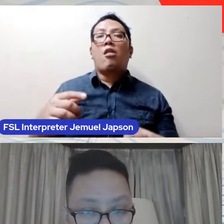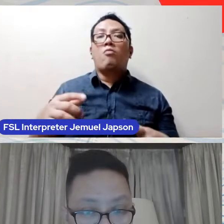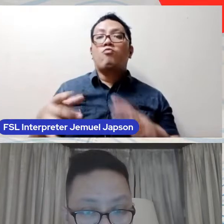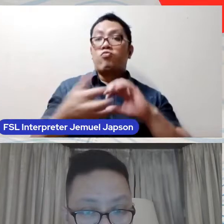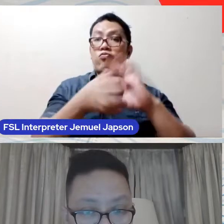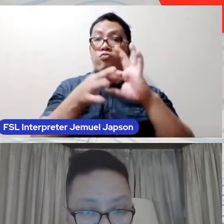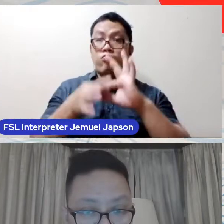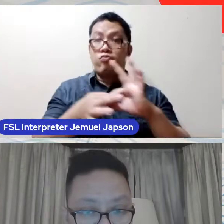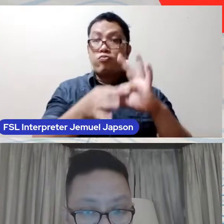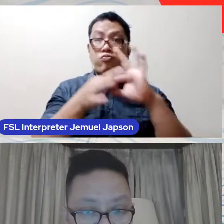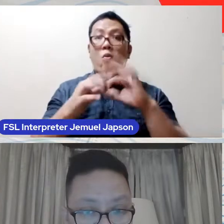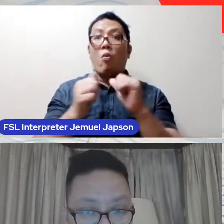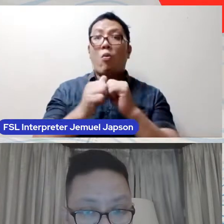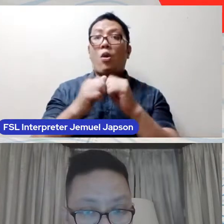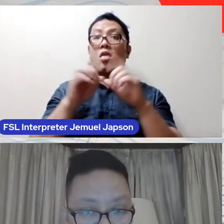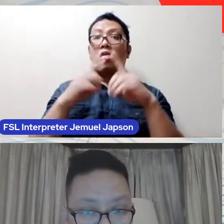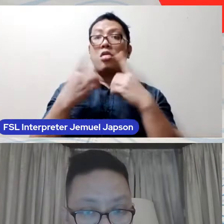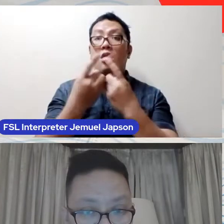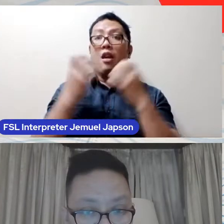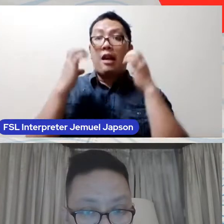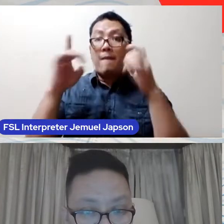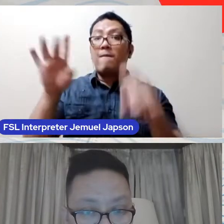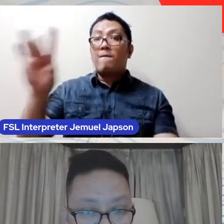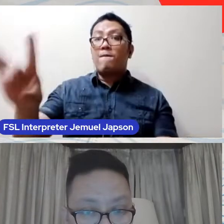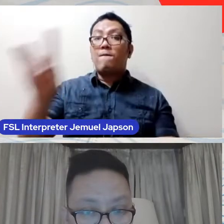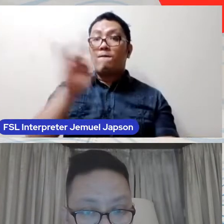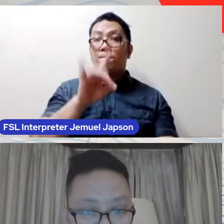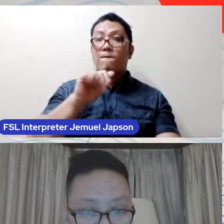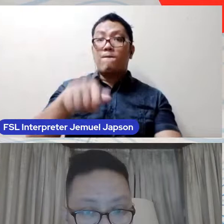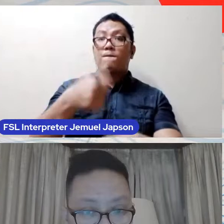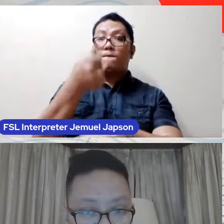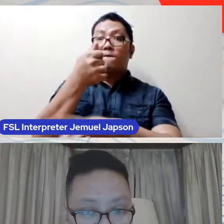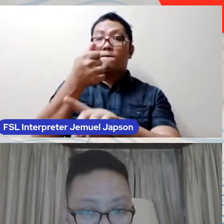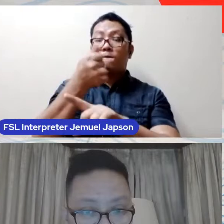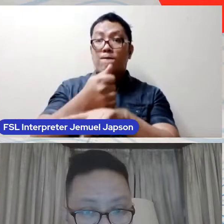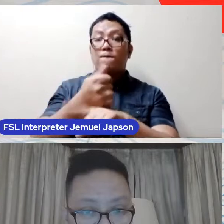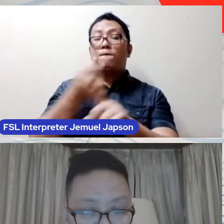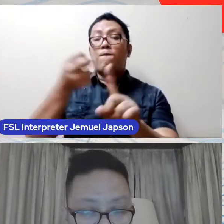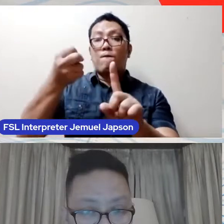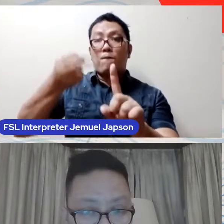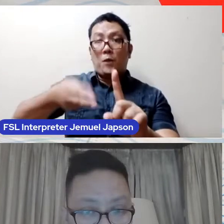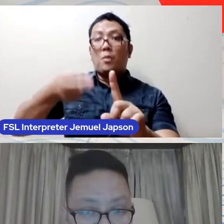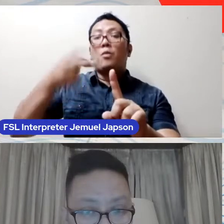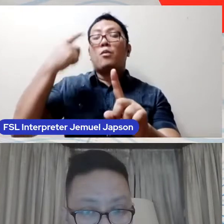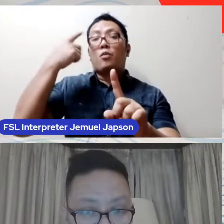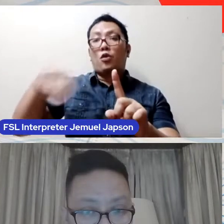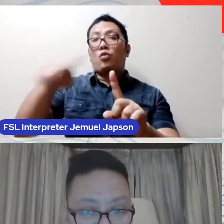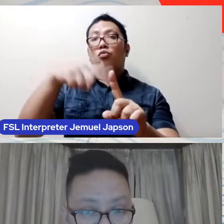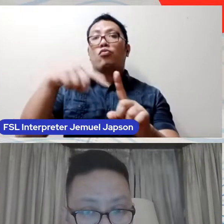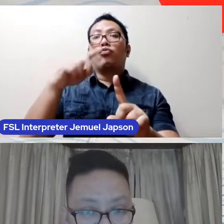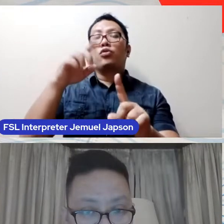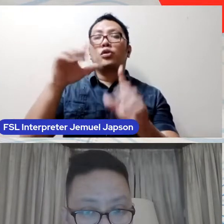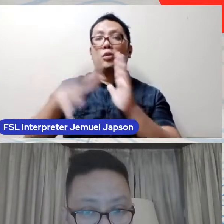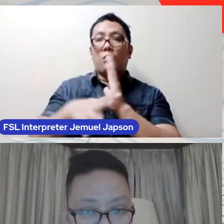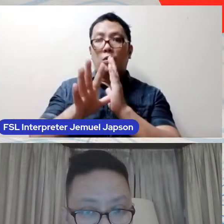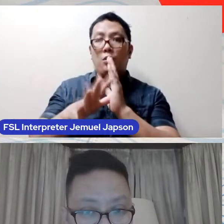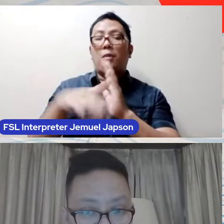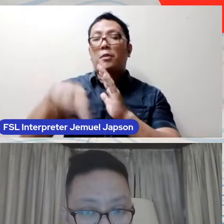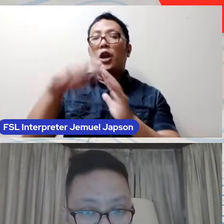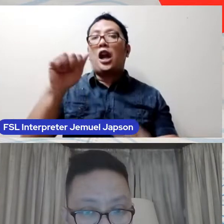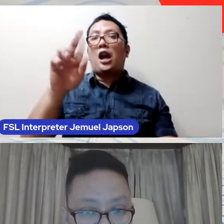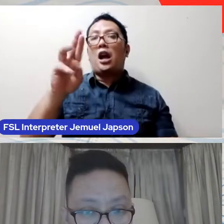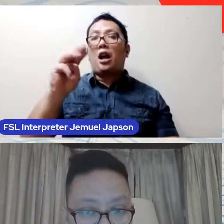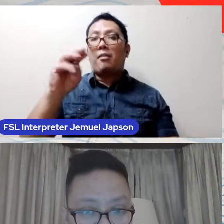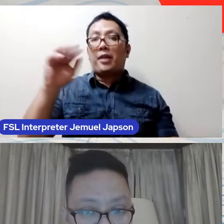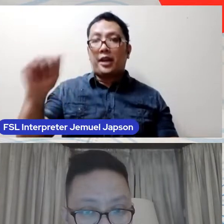with DepEd, sila po ay in-appoint ng Department of Education to participate in the RMA as RMA team, as part of the RMA team.